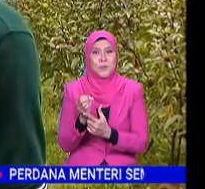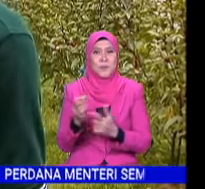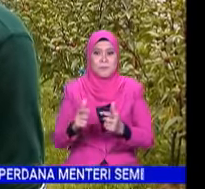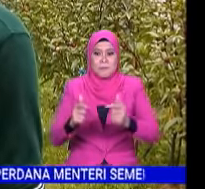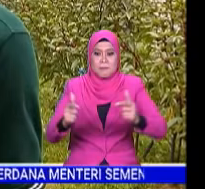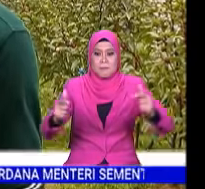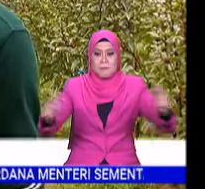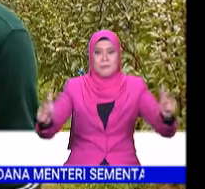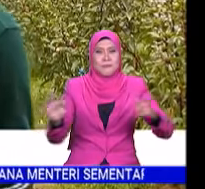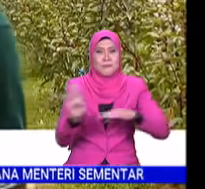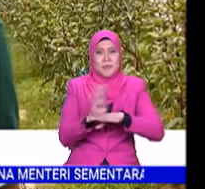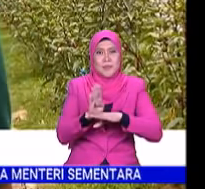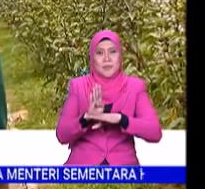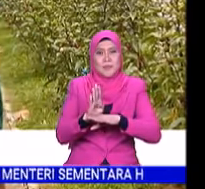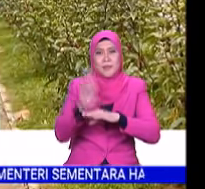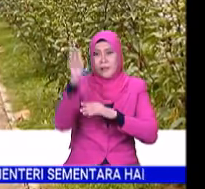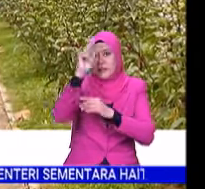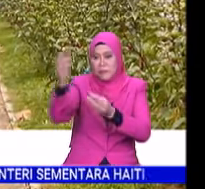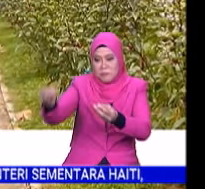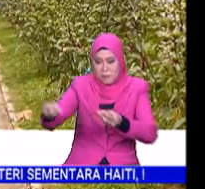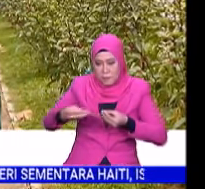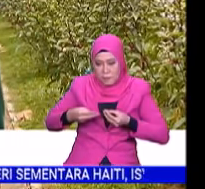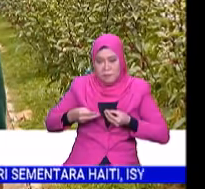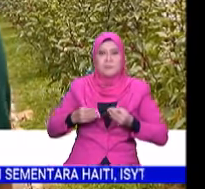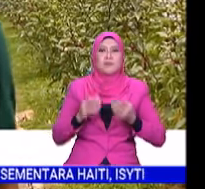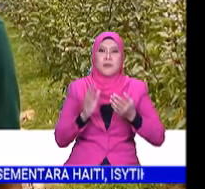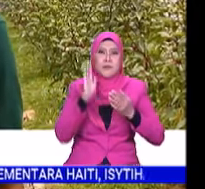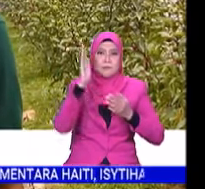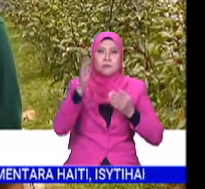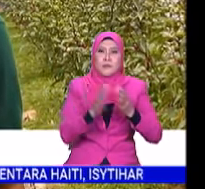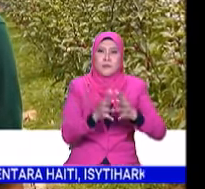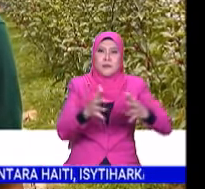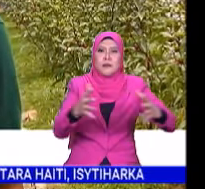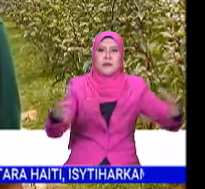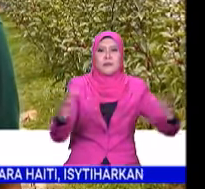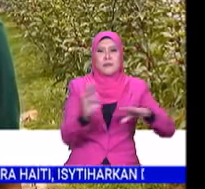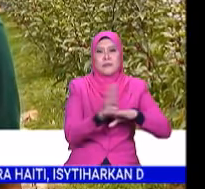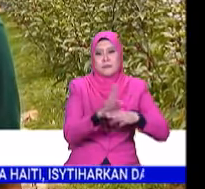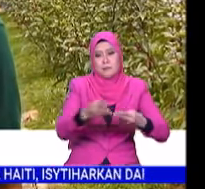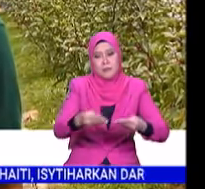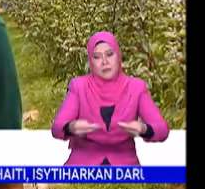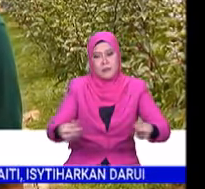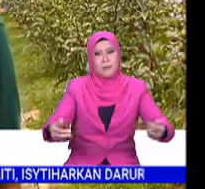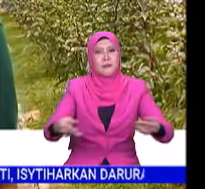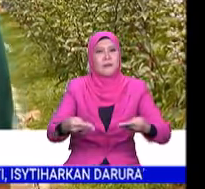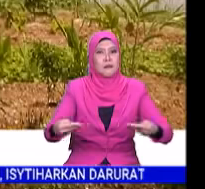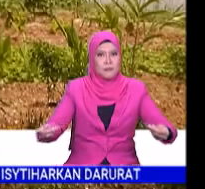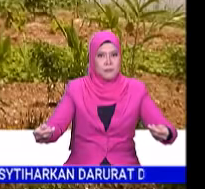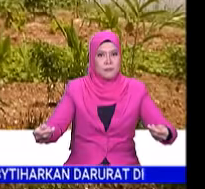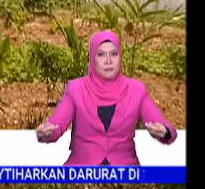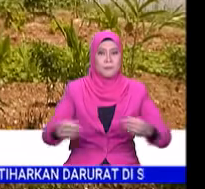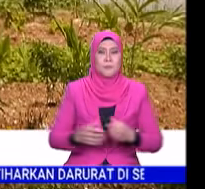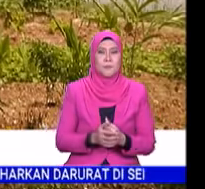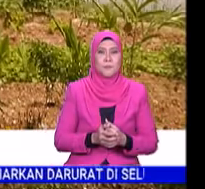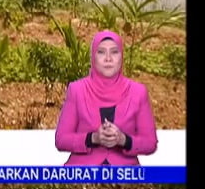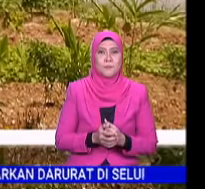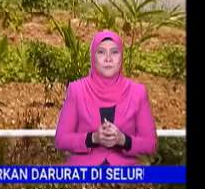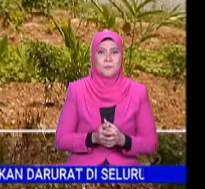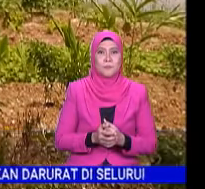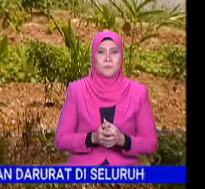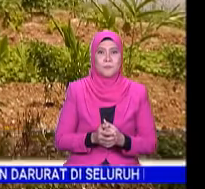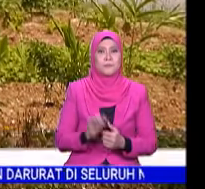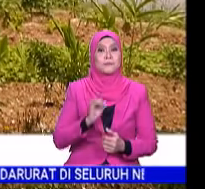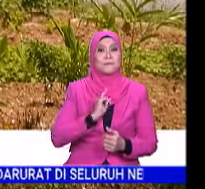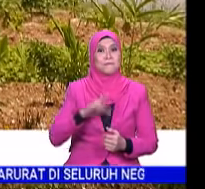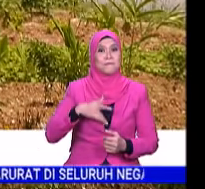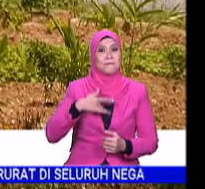perbesarkan di mana yang diberikan pada apa-apa tanah yang diberikan. Saya rasa lepas